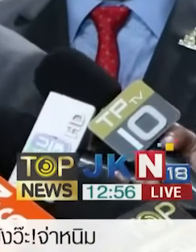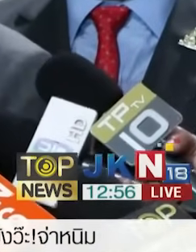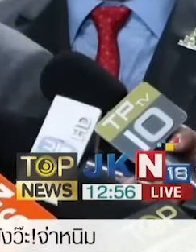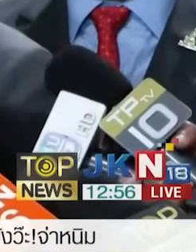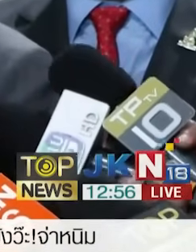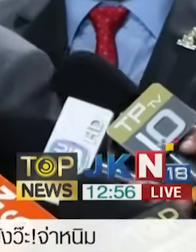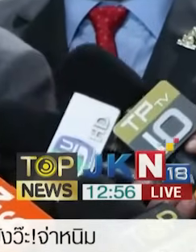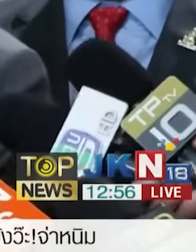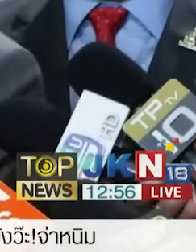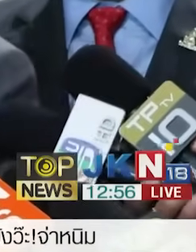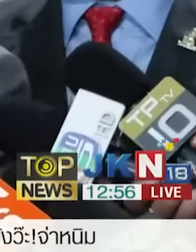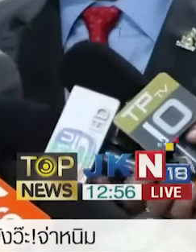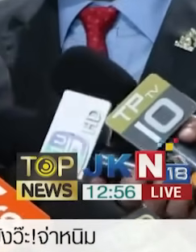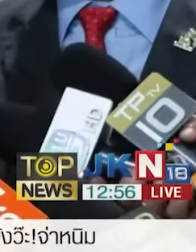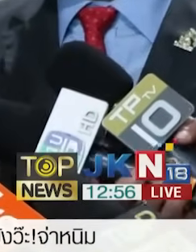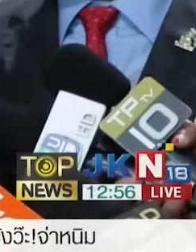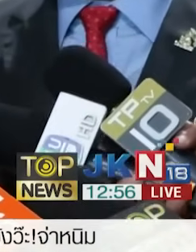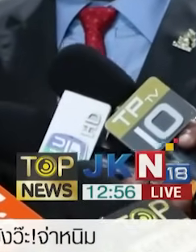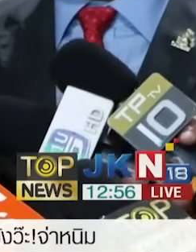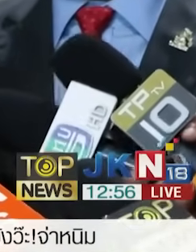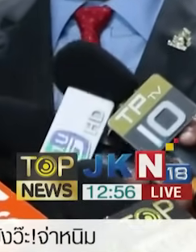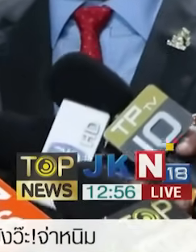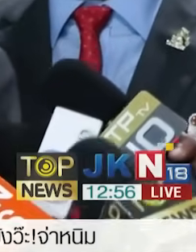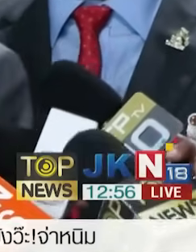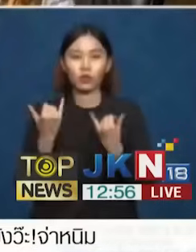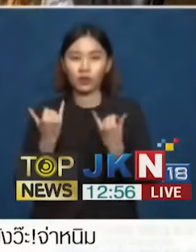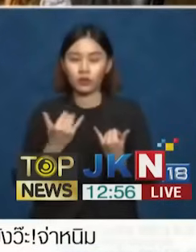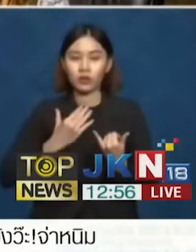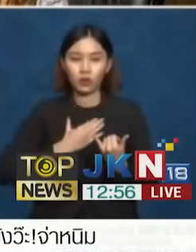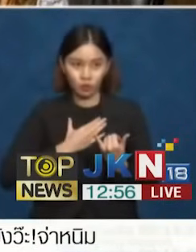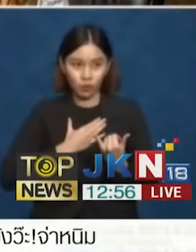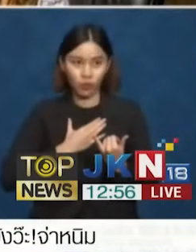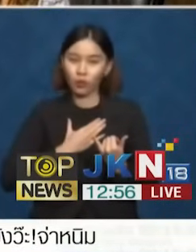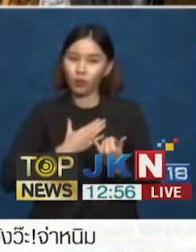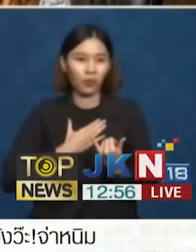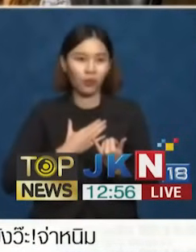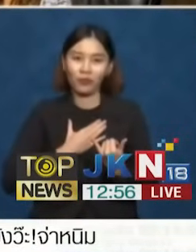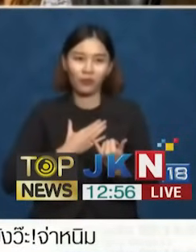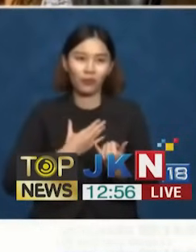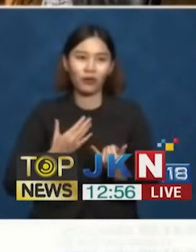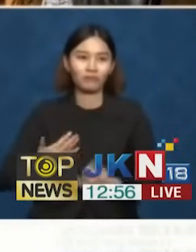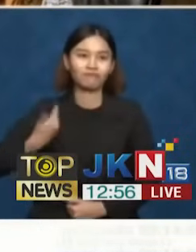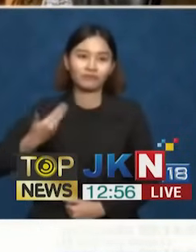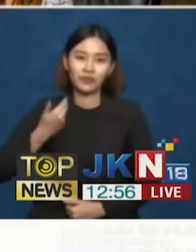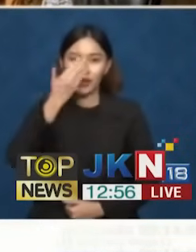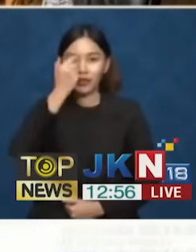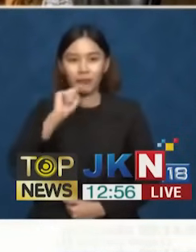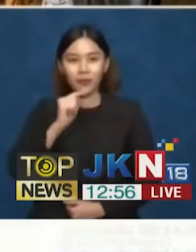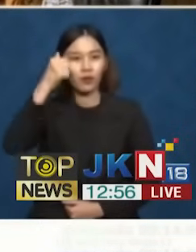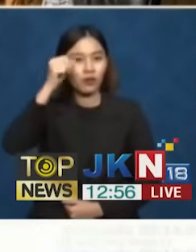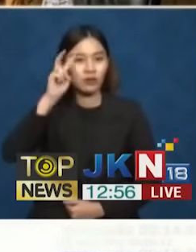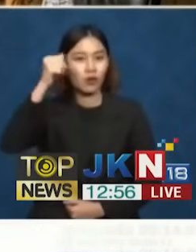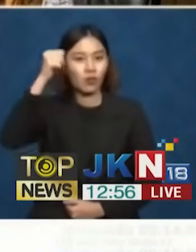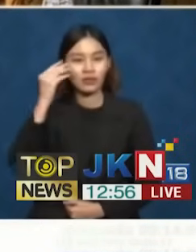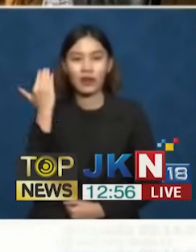เลยว่าประชาธิปัตย์นะขนาดนี้ที่คุณแพ้ก้าวไกลแบบลาบคาบก้าวไกลไม่เคยแตะทักษิณแต่พอเขารู้ว่าสังคมให้ความสำคั